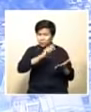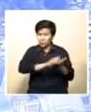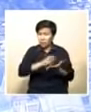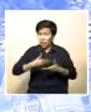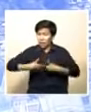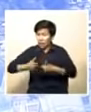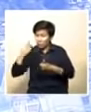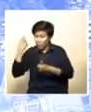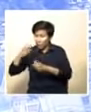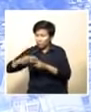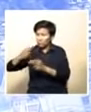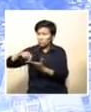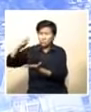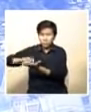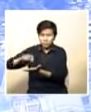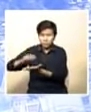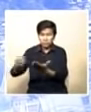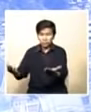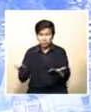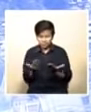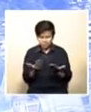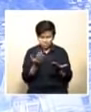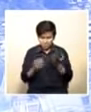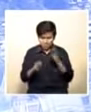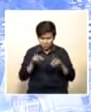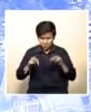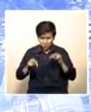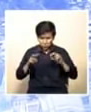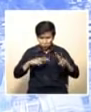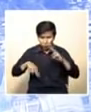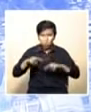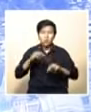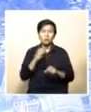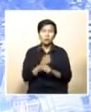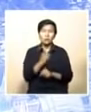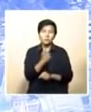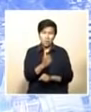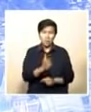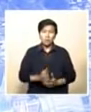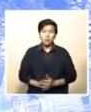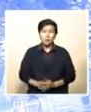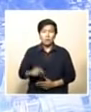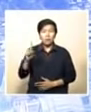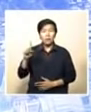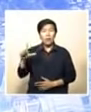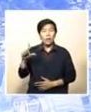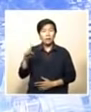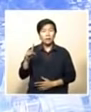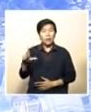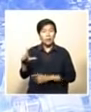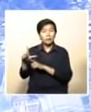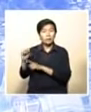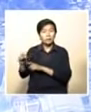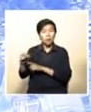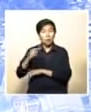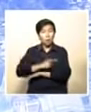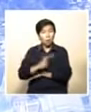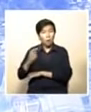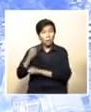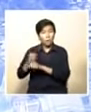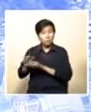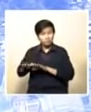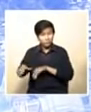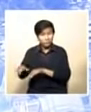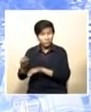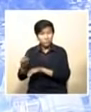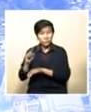พทย์คือแพทย์พยาบาลเจ้าหน้าที่แพทย์ทั่วประเทศเท่านั้นของมห